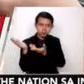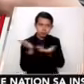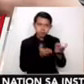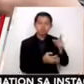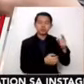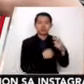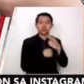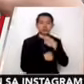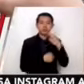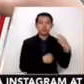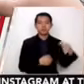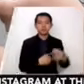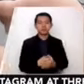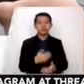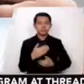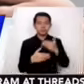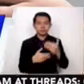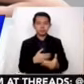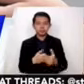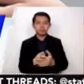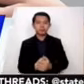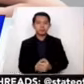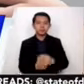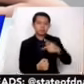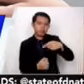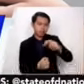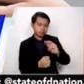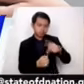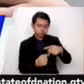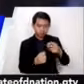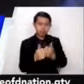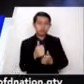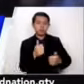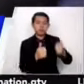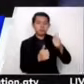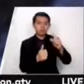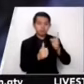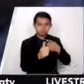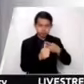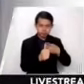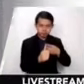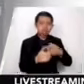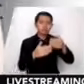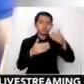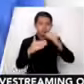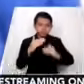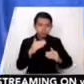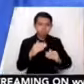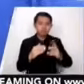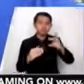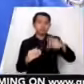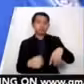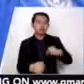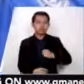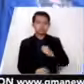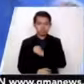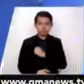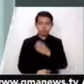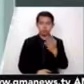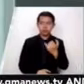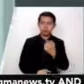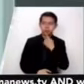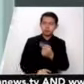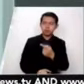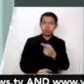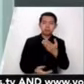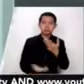takes precedence over the arrest warrant issued by the Senate po. Tanong pa ni Ontiveros, sinadya ba ng DILG na maghain ng mahinang